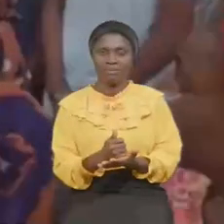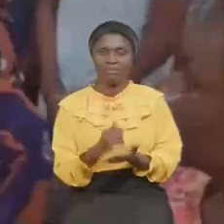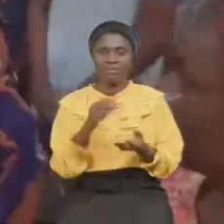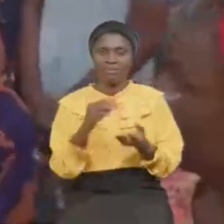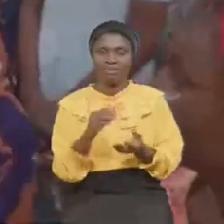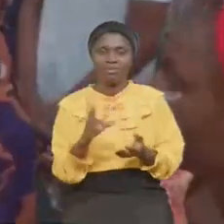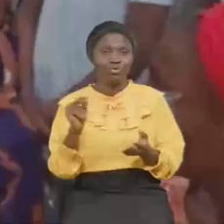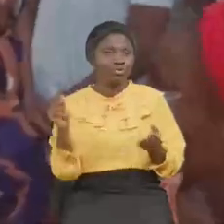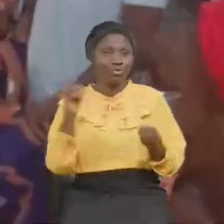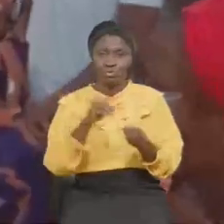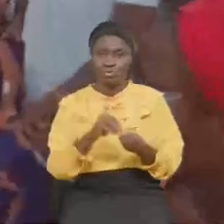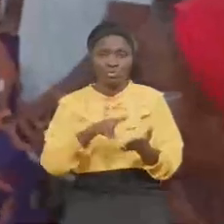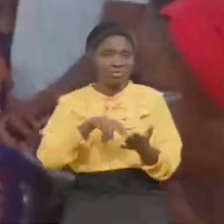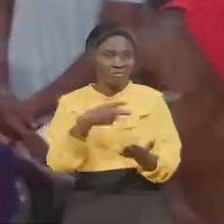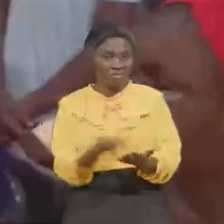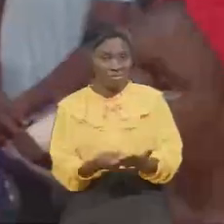Plus de chute,